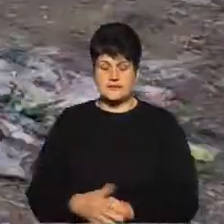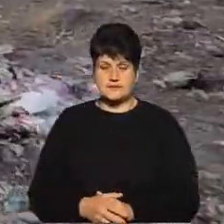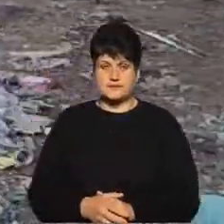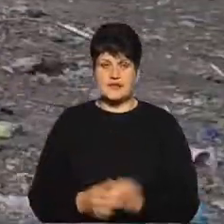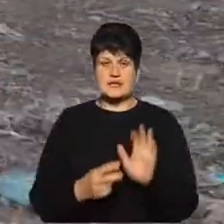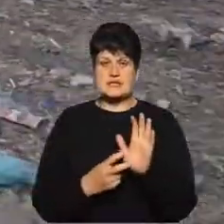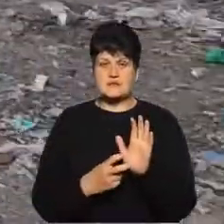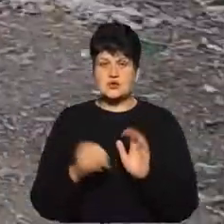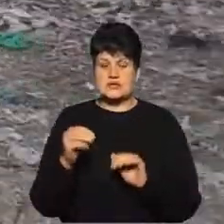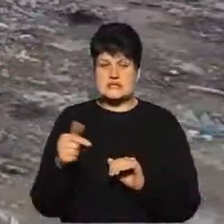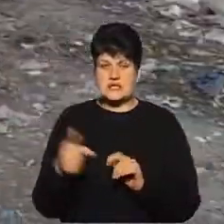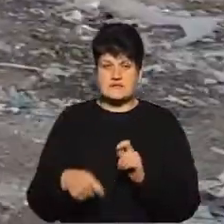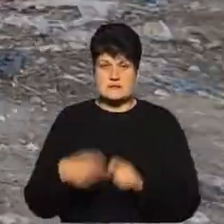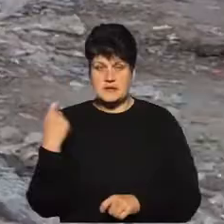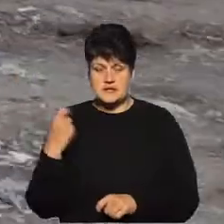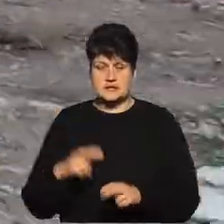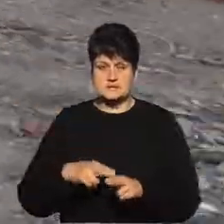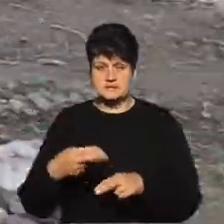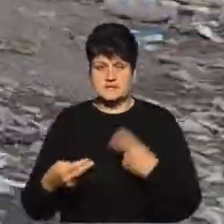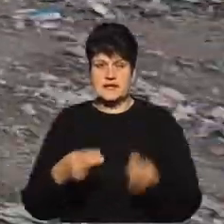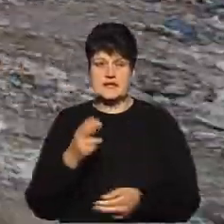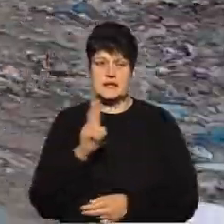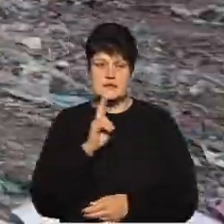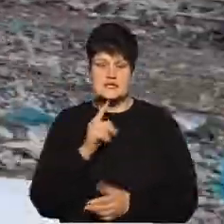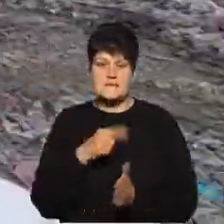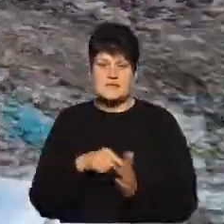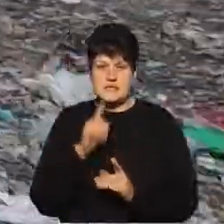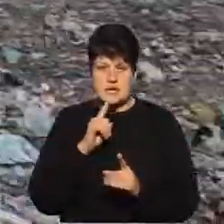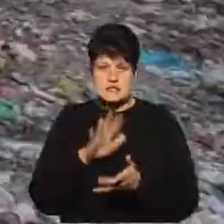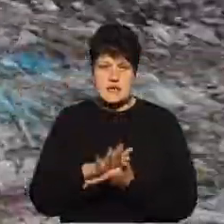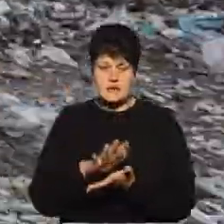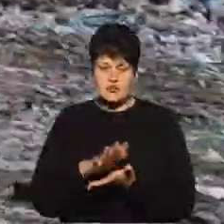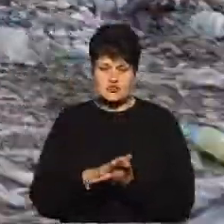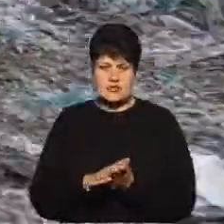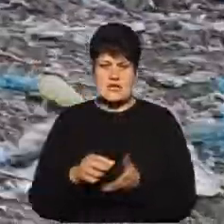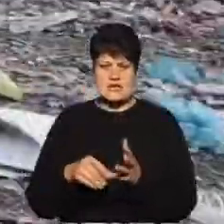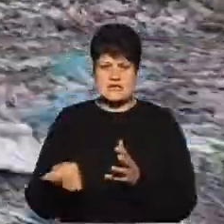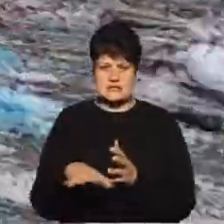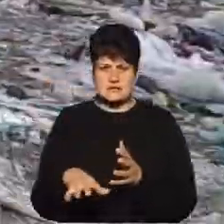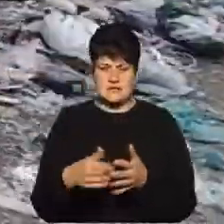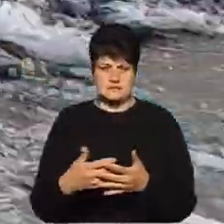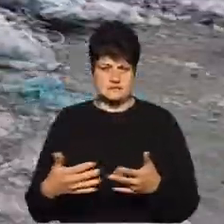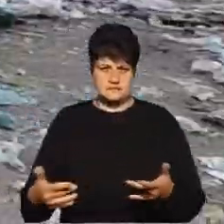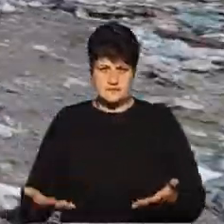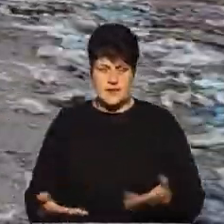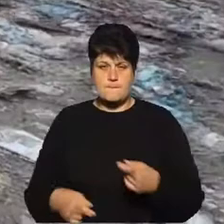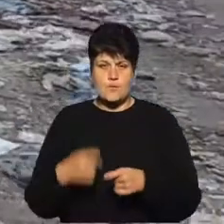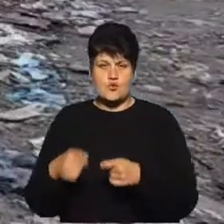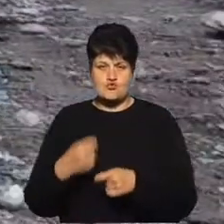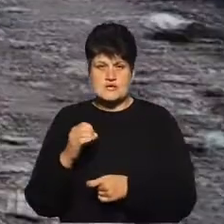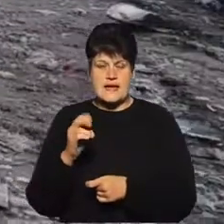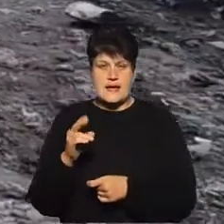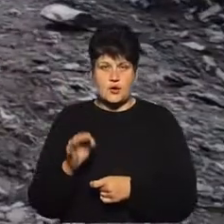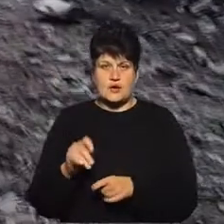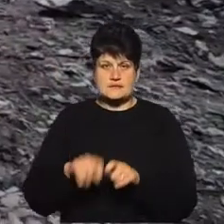тисяч гривень збитків відшкодувала Кременецька міська рада за забруднення земель побутовими відходами. Порушення Держекоінспекція зафіксувала